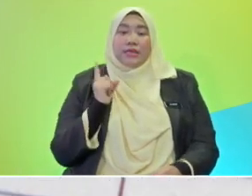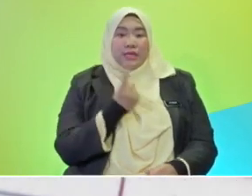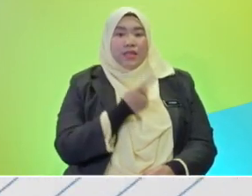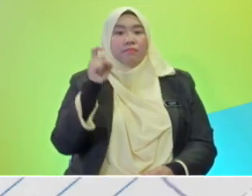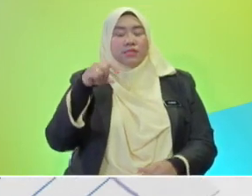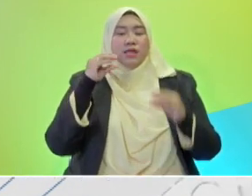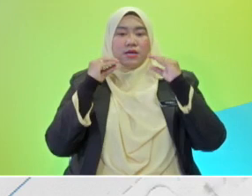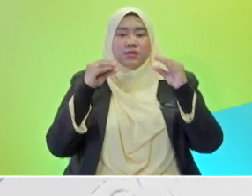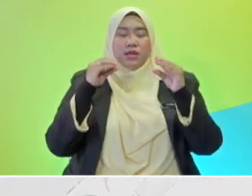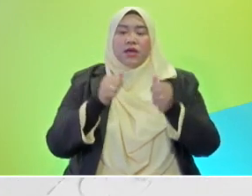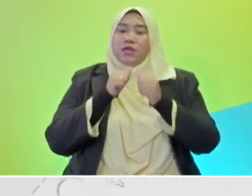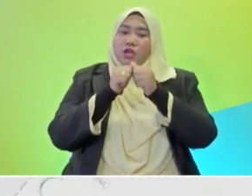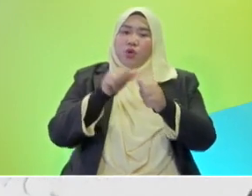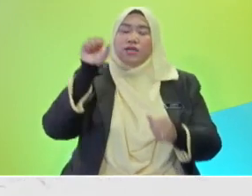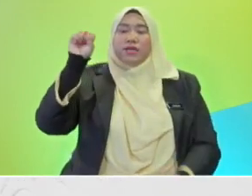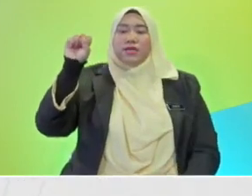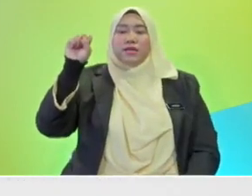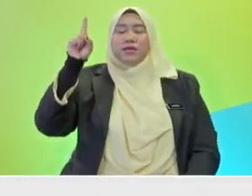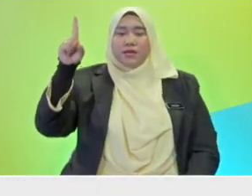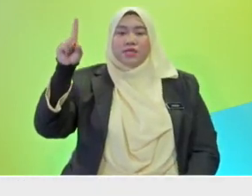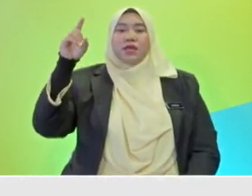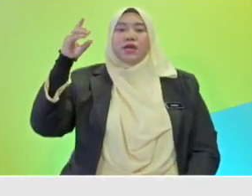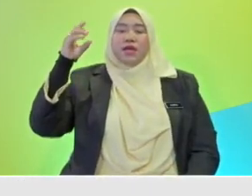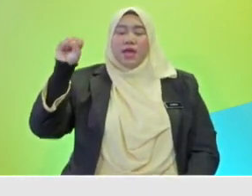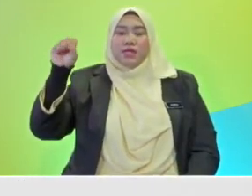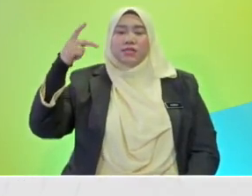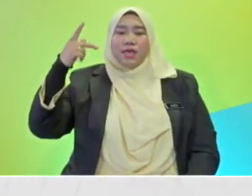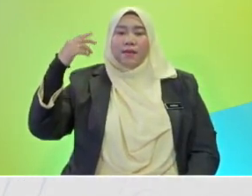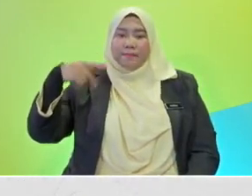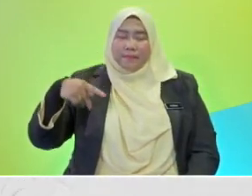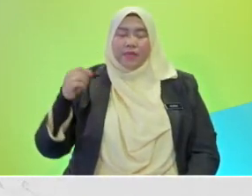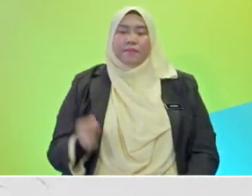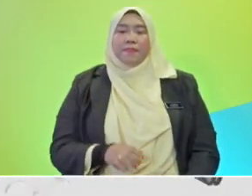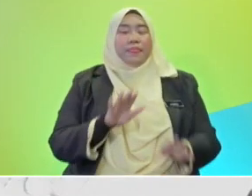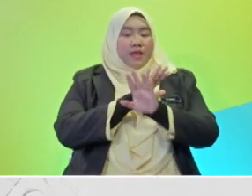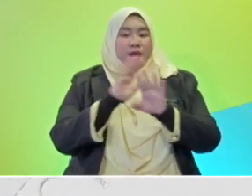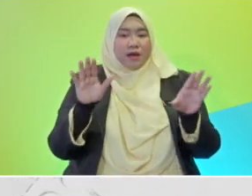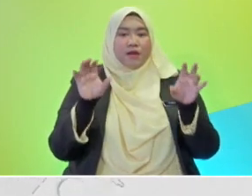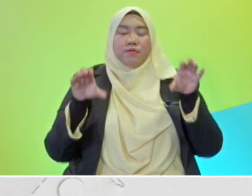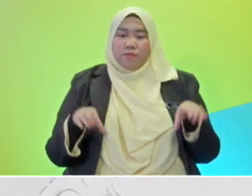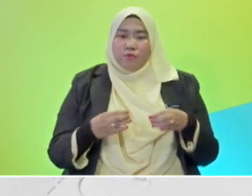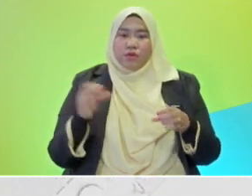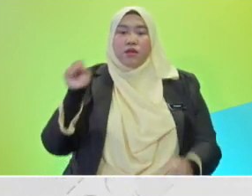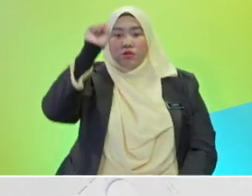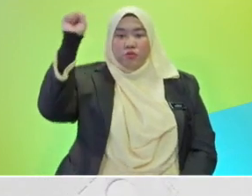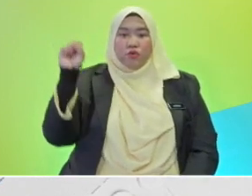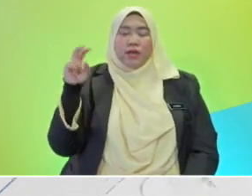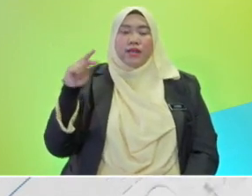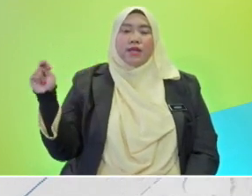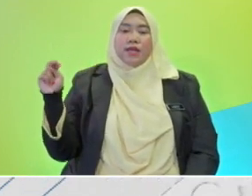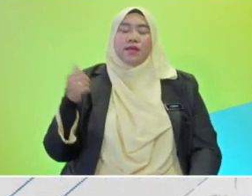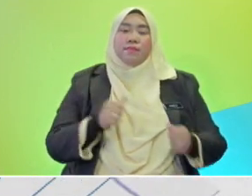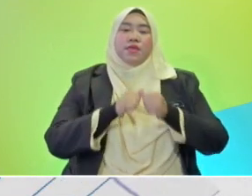di SKP SP yang telah ditetapkan kemudian dilarang membina seorang berdasarkan standard